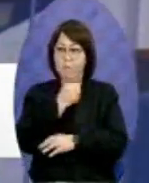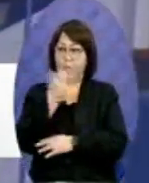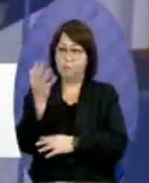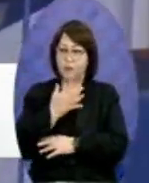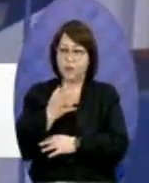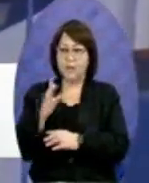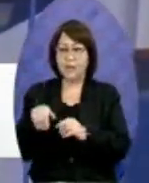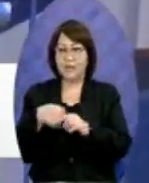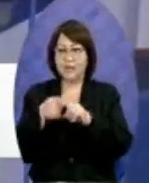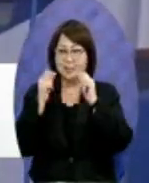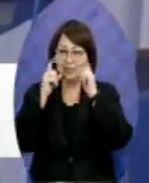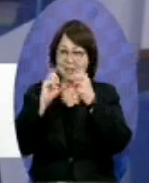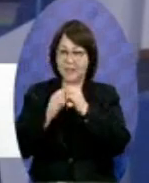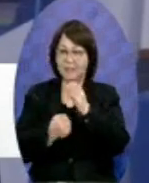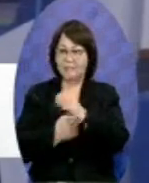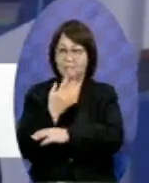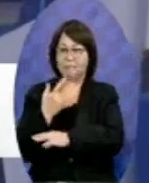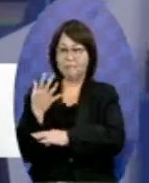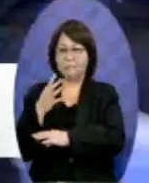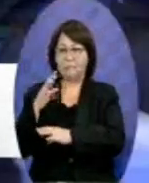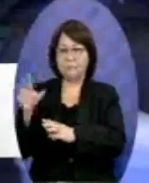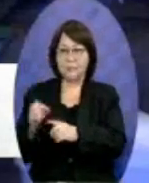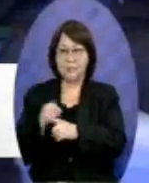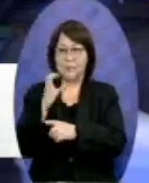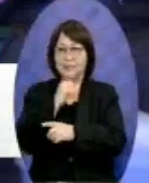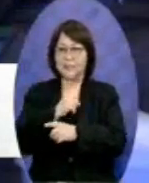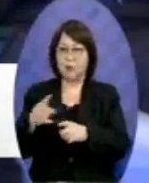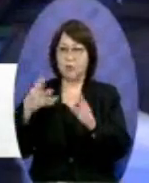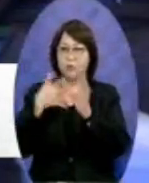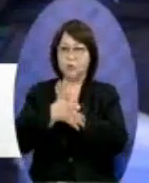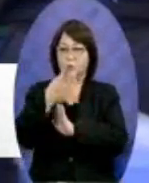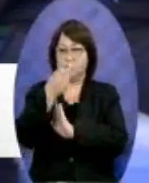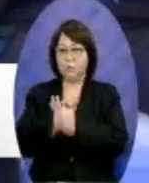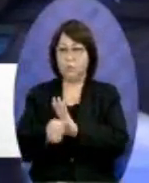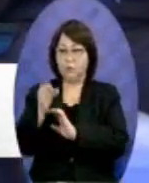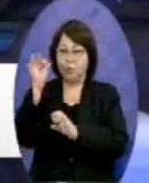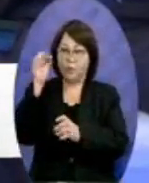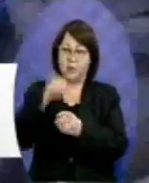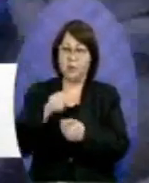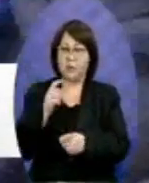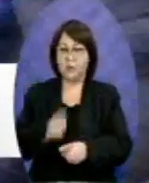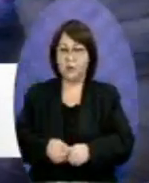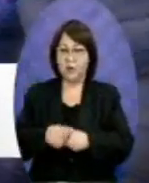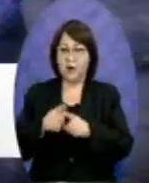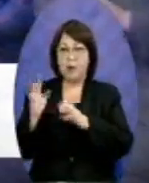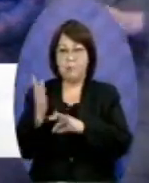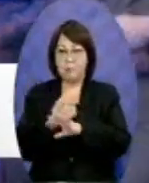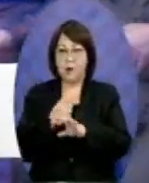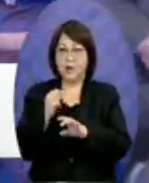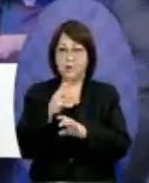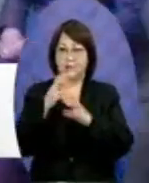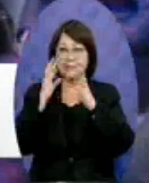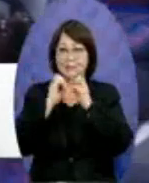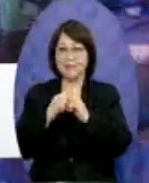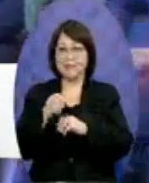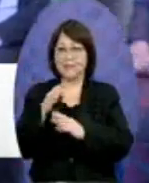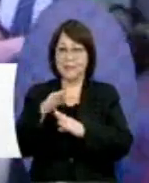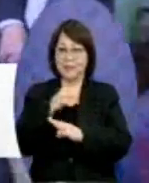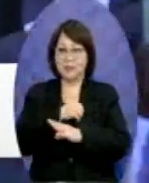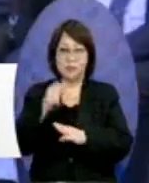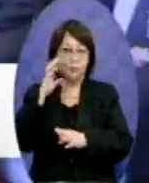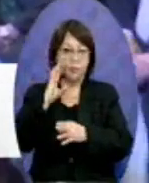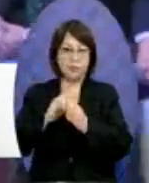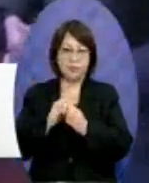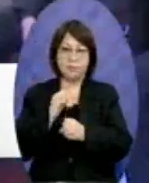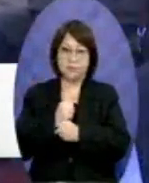сэргийн асуудлыг зохицоор авч үзэн, сангуучлалтын хэмжээг нэмэгдүүлэх арчлалт хамгаалтын асуудалд анхаарах, доктортой бодлогыг бий болгох хэрэгтэй гэсэн